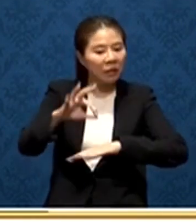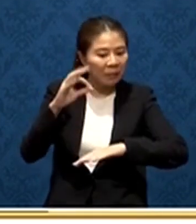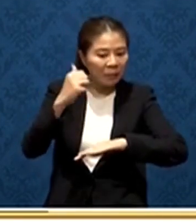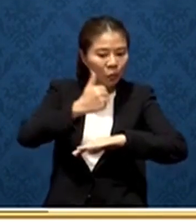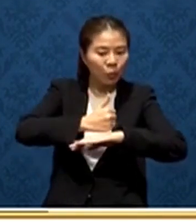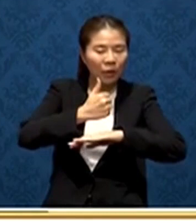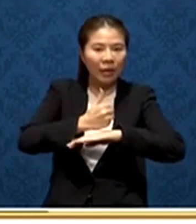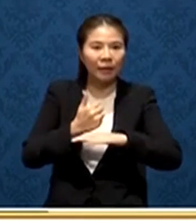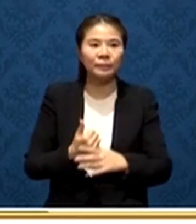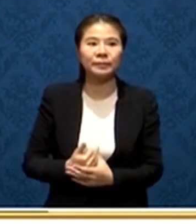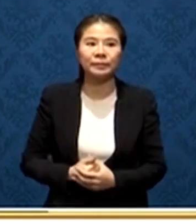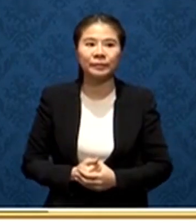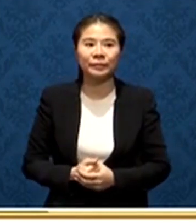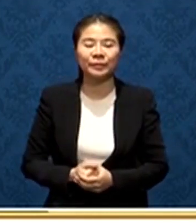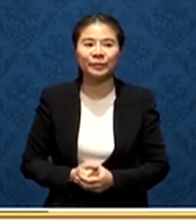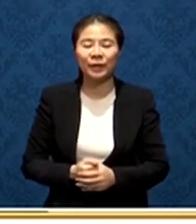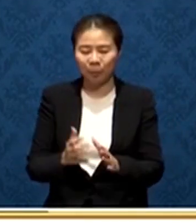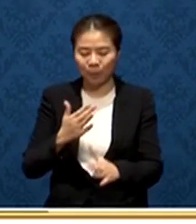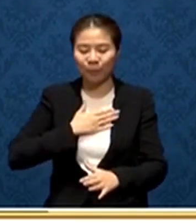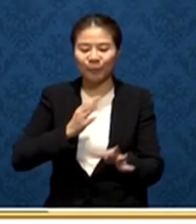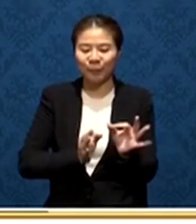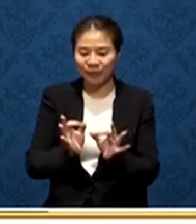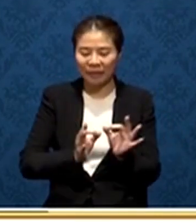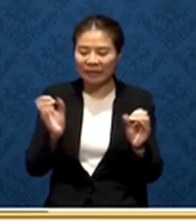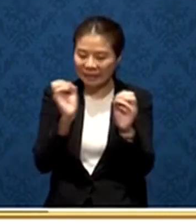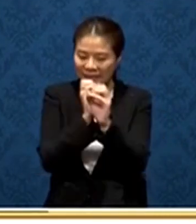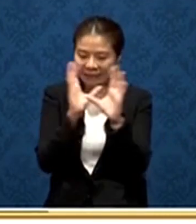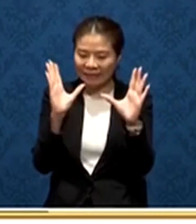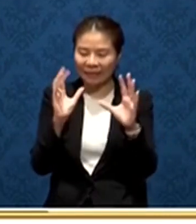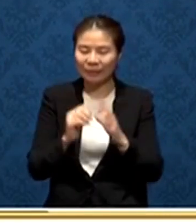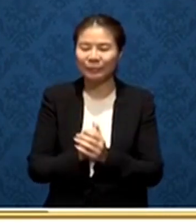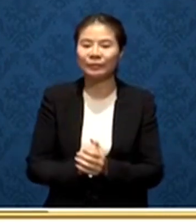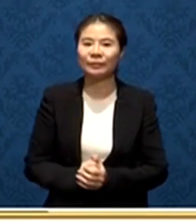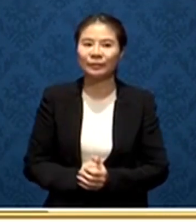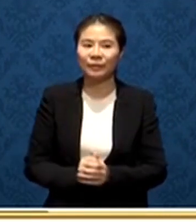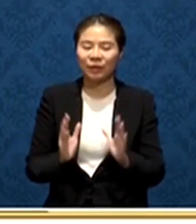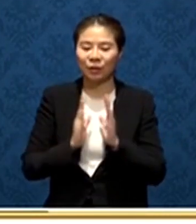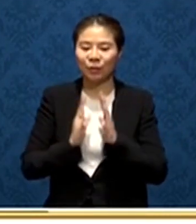เพราะฉะนั้นคิดได้ครับแต่ผมก็อธิบายให้ท่านเพื่อทำความเข้าใจนะครับขอบพระคุณครับท่านประธาน